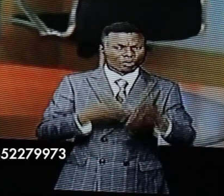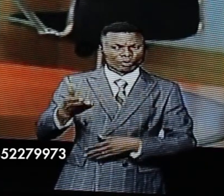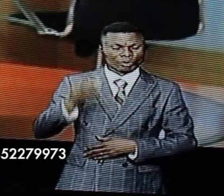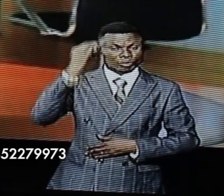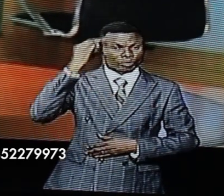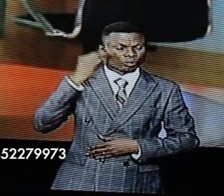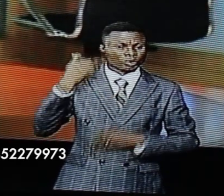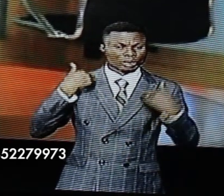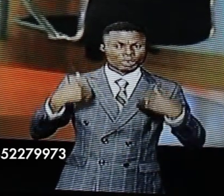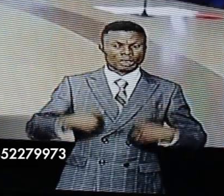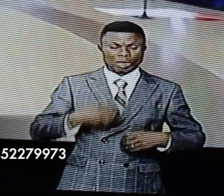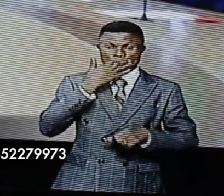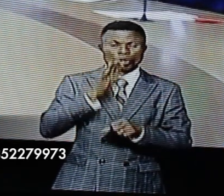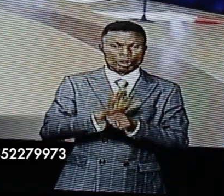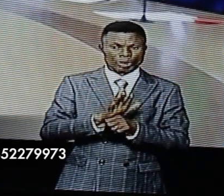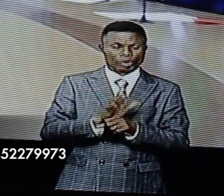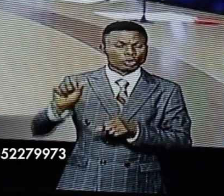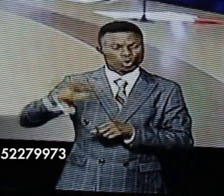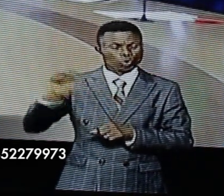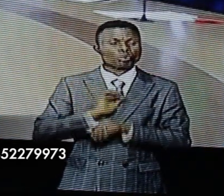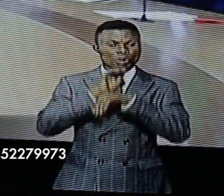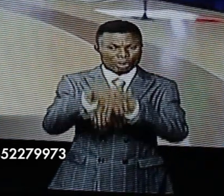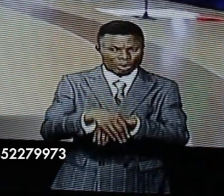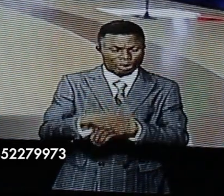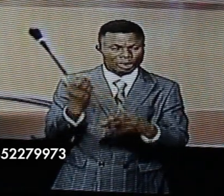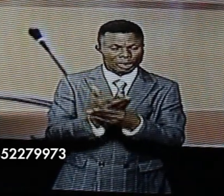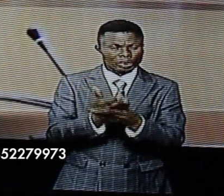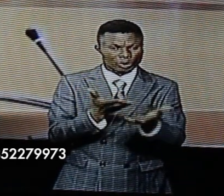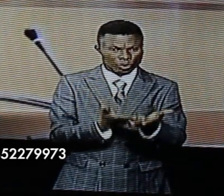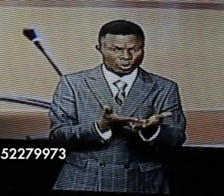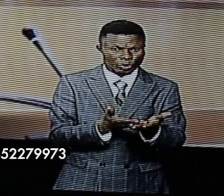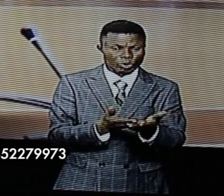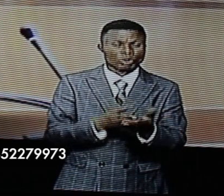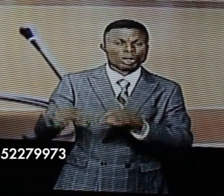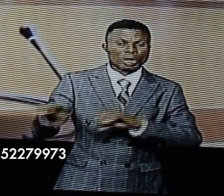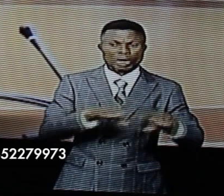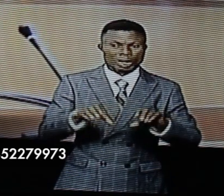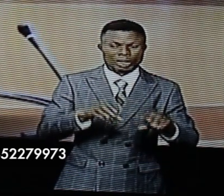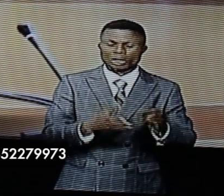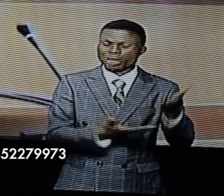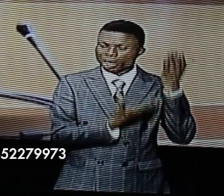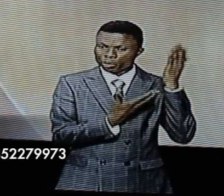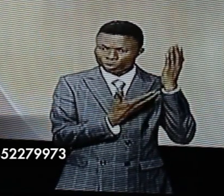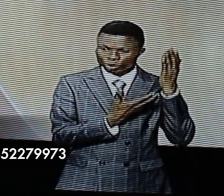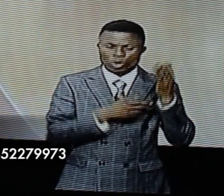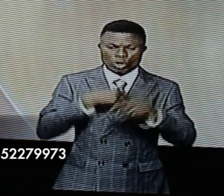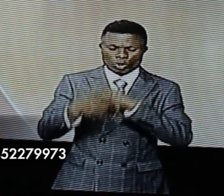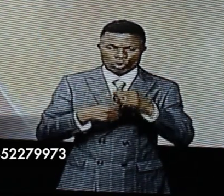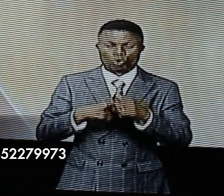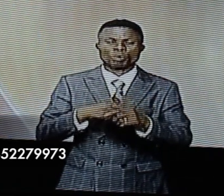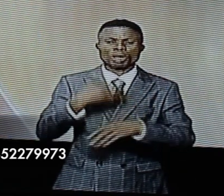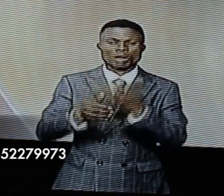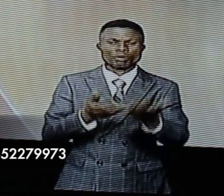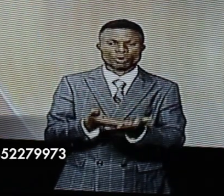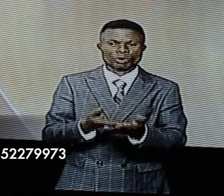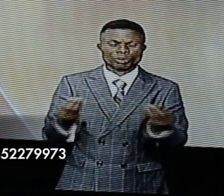Étienne Longondo leur a rassuré de son implication personnelle dans ces dossiers, dont les actions de grande envergure sont en train d'être menées